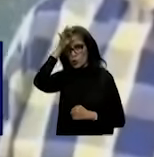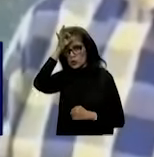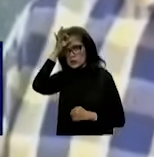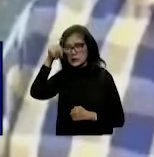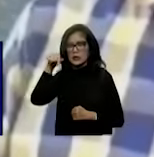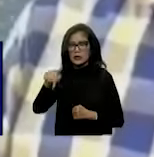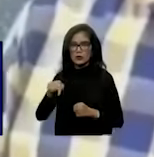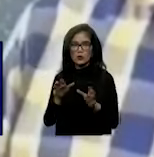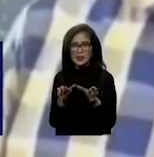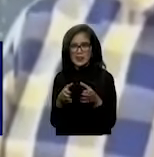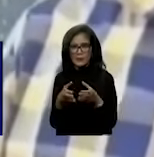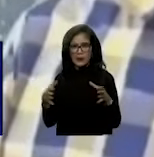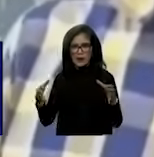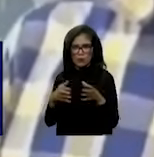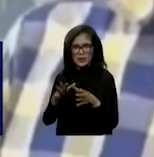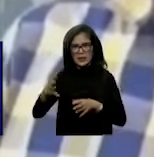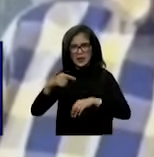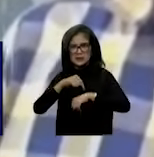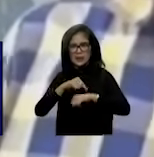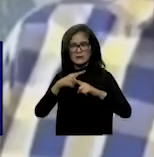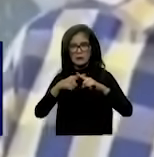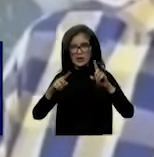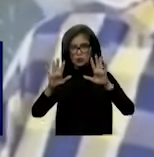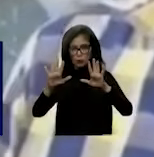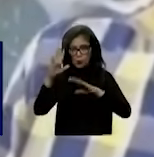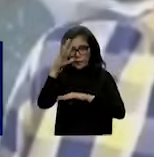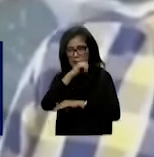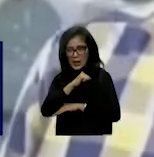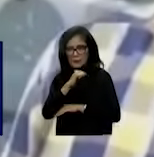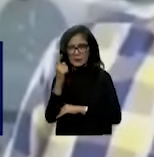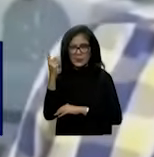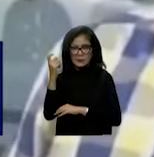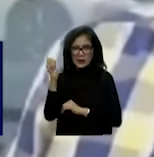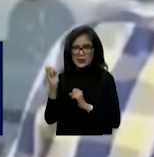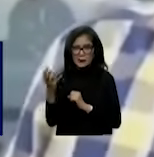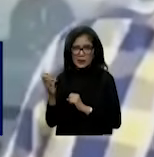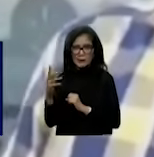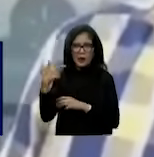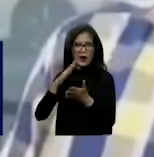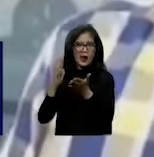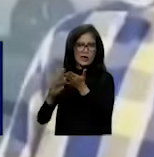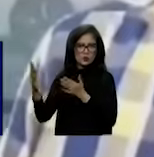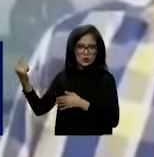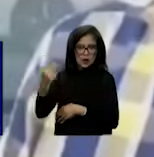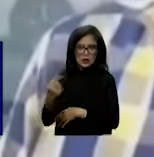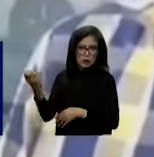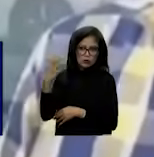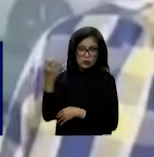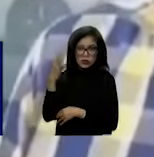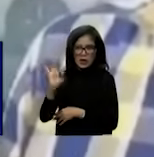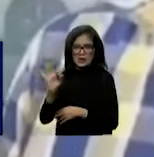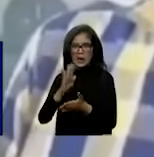malam tiba-tiba datang tanpa ada himbauan, tanpa ada perbuatan persuasif dari Kapolsek, datang langsung